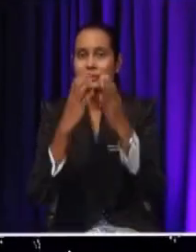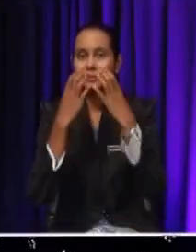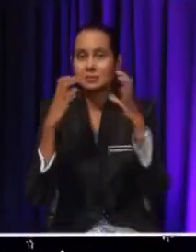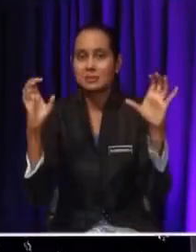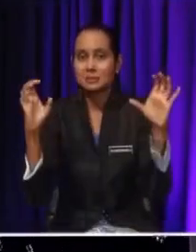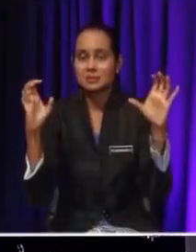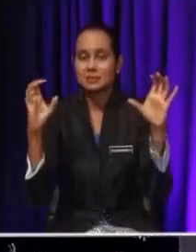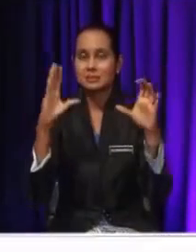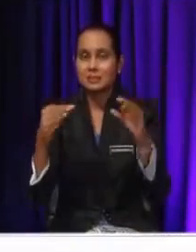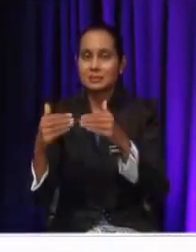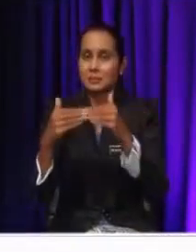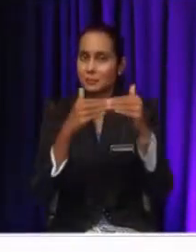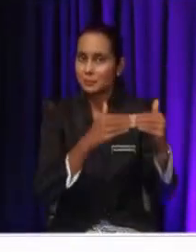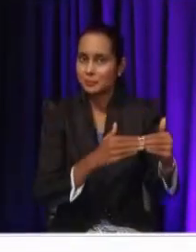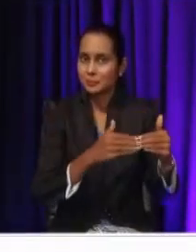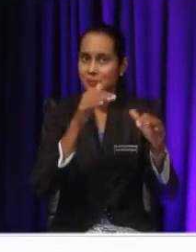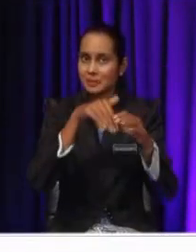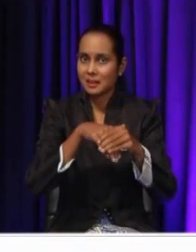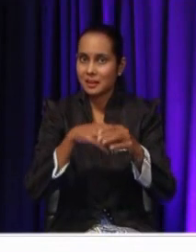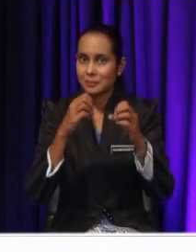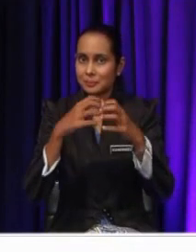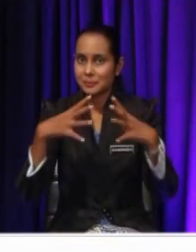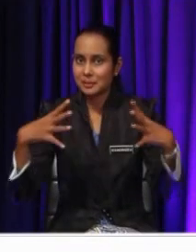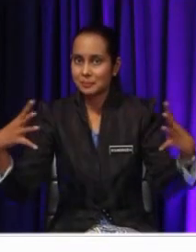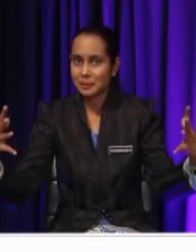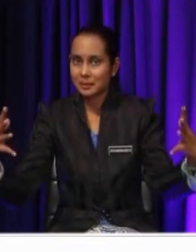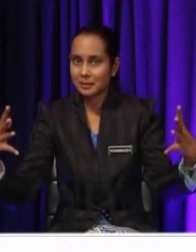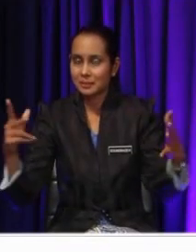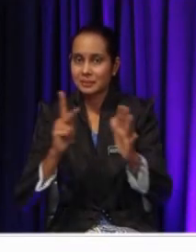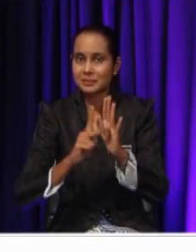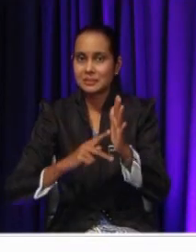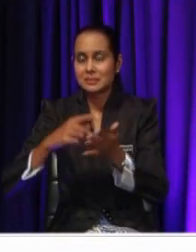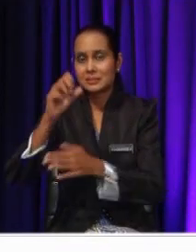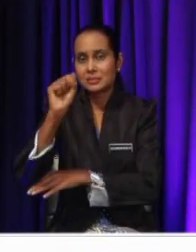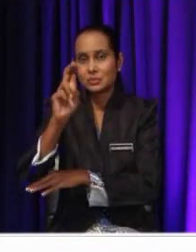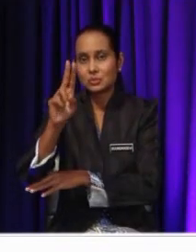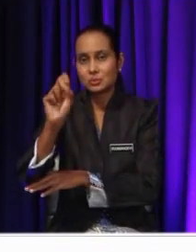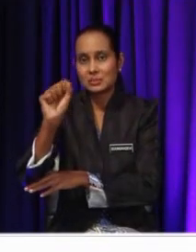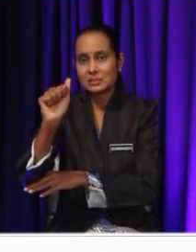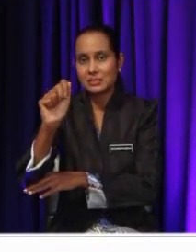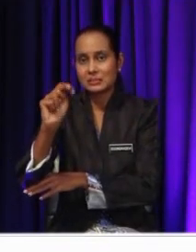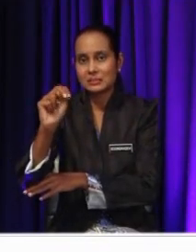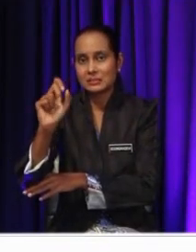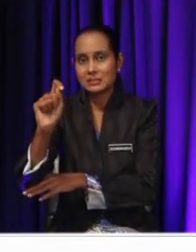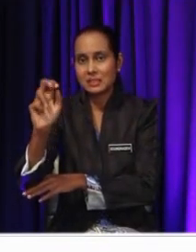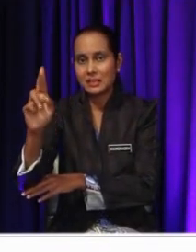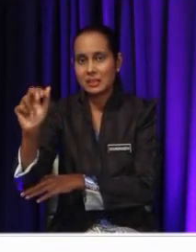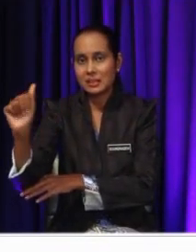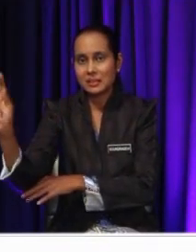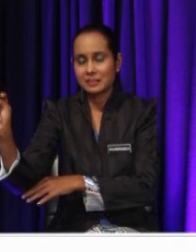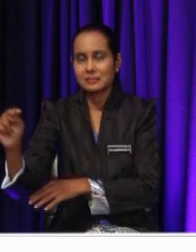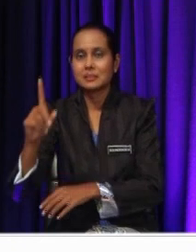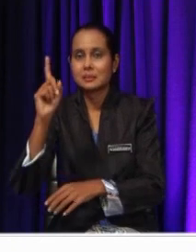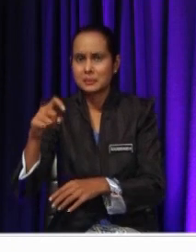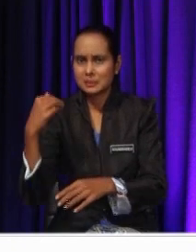malah berterusan dalam perkembangan kesusastraan tanah air seterusnya calon istilah menghasilkan sejumlah karya